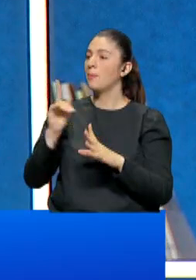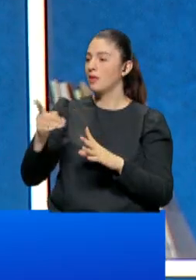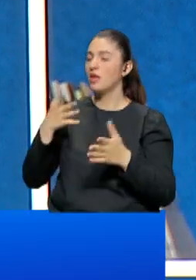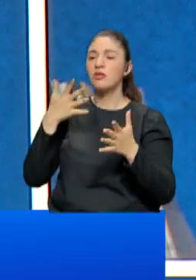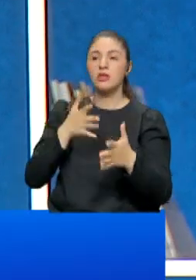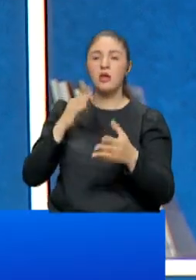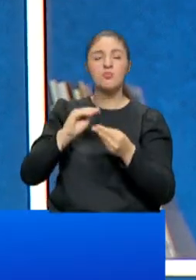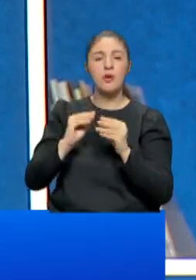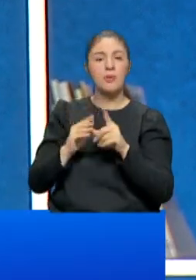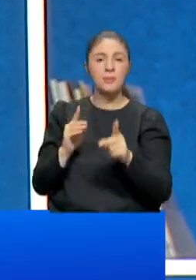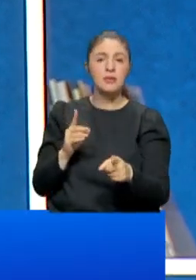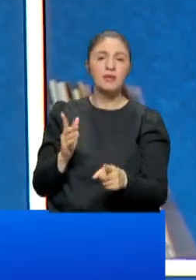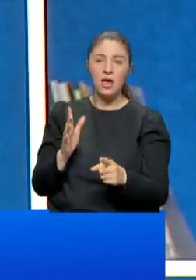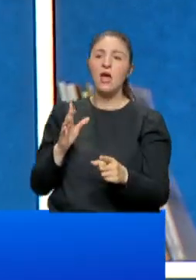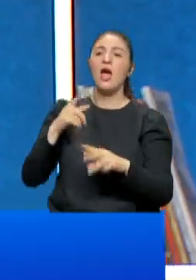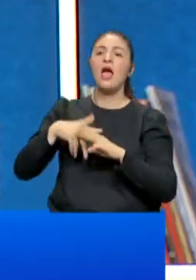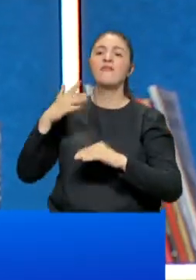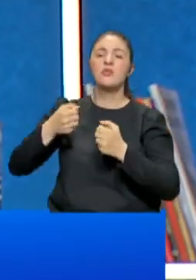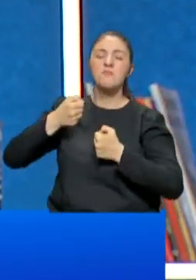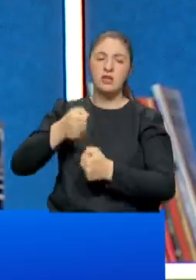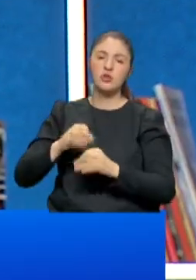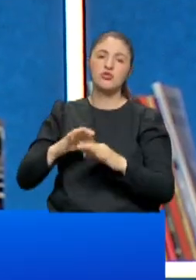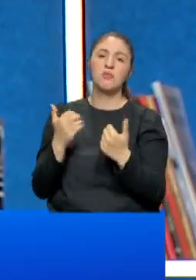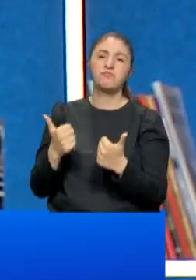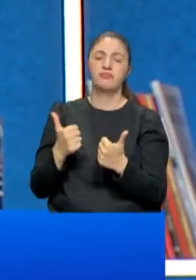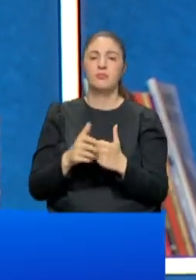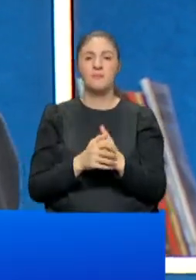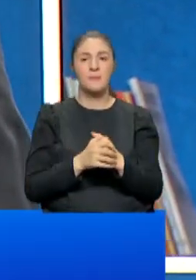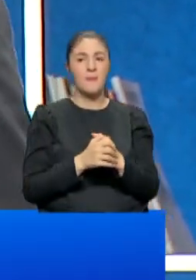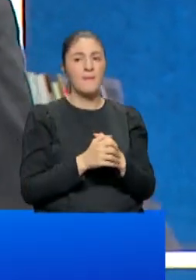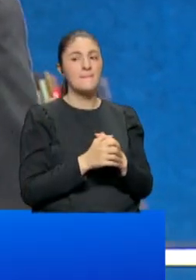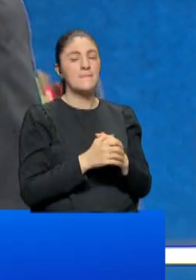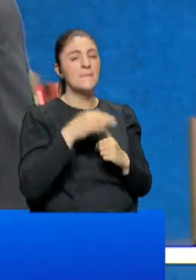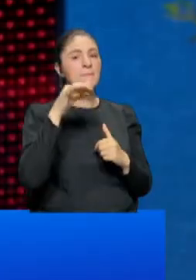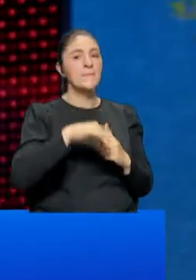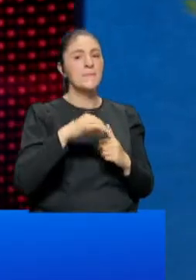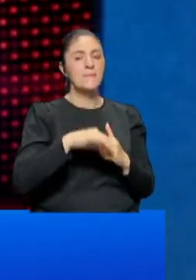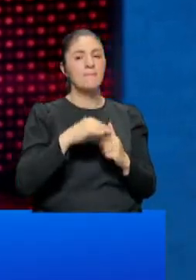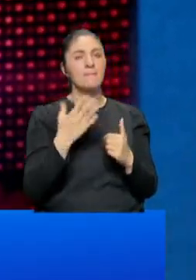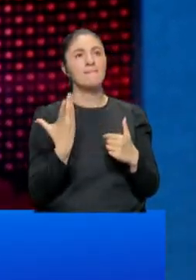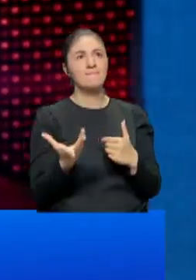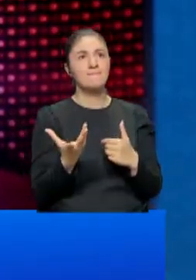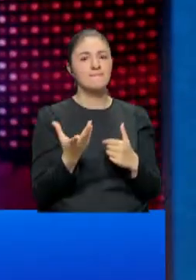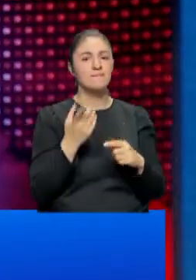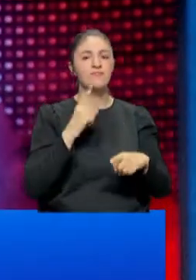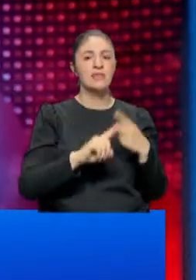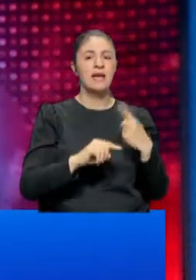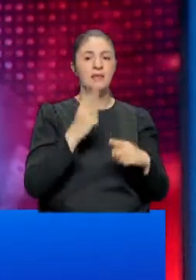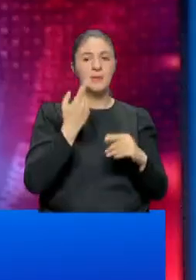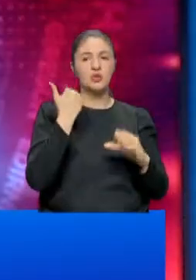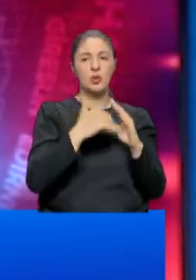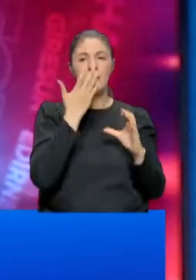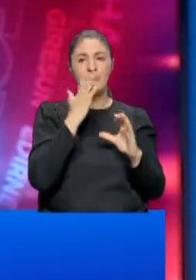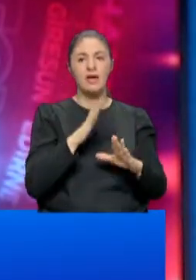tedarik zinciri problemini de enflasyonist baskıları da çözebiliriz şimdi tabi siyasi